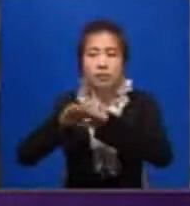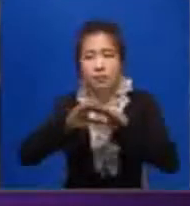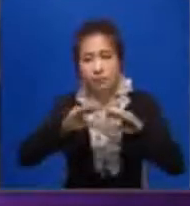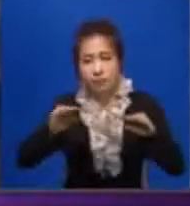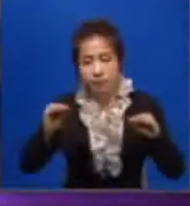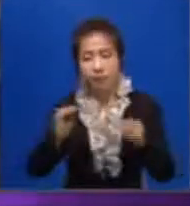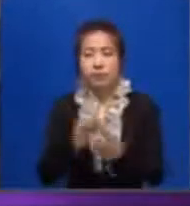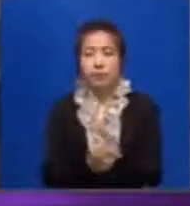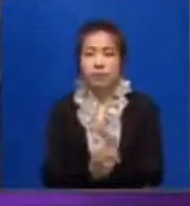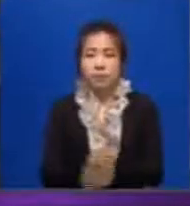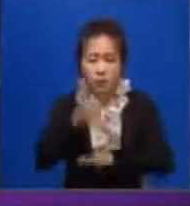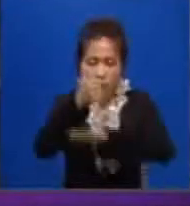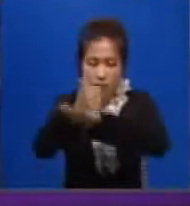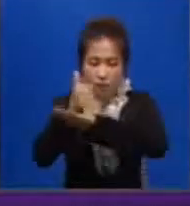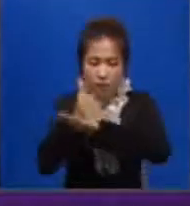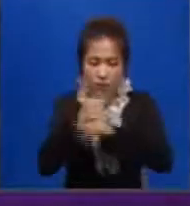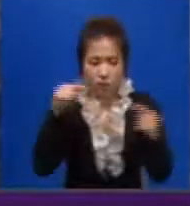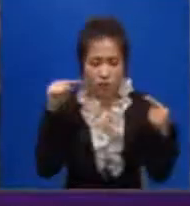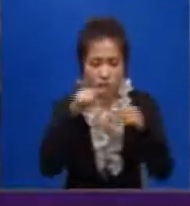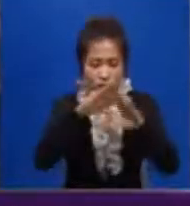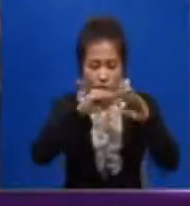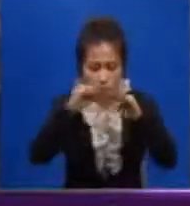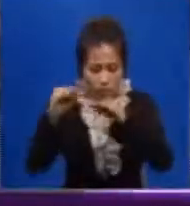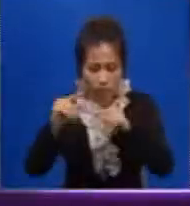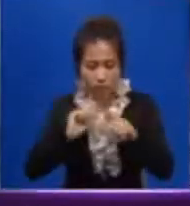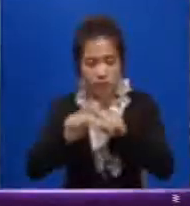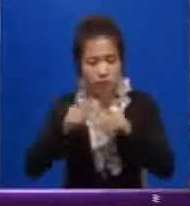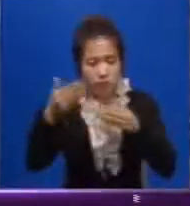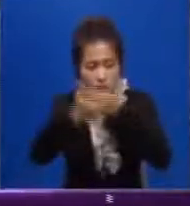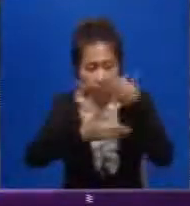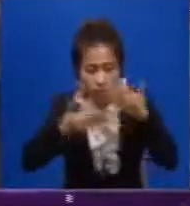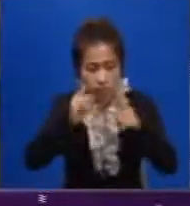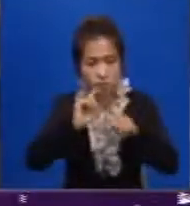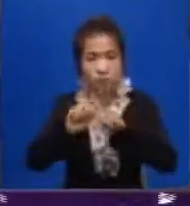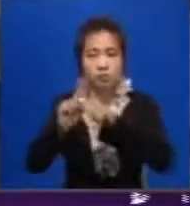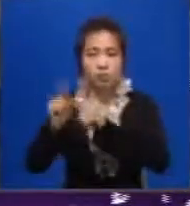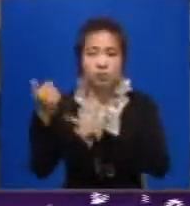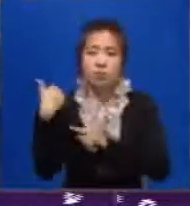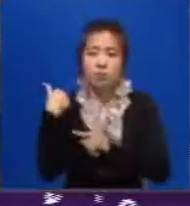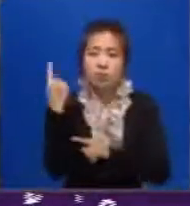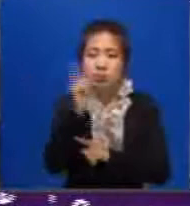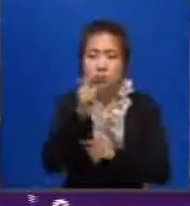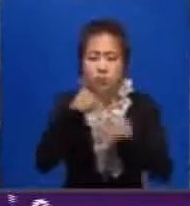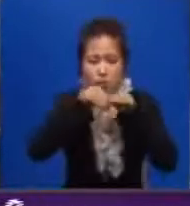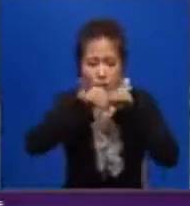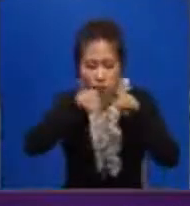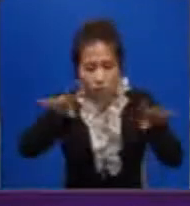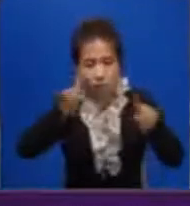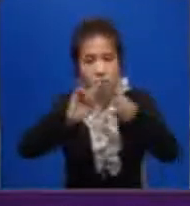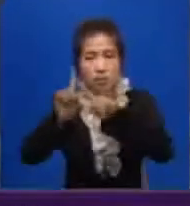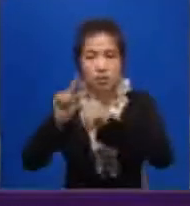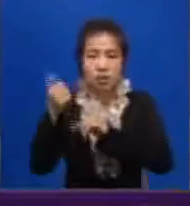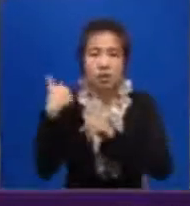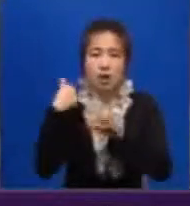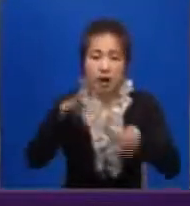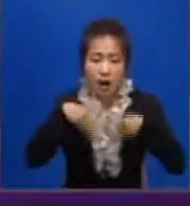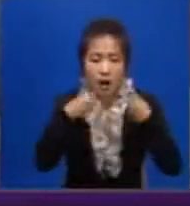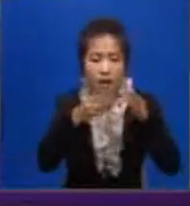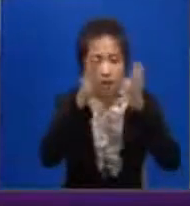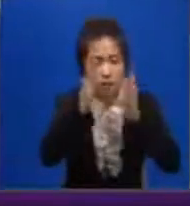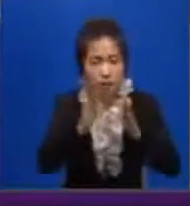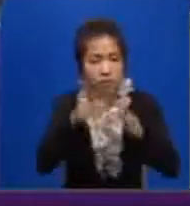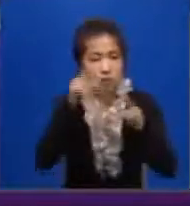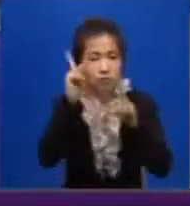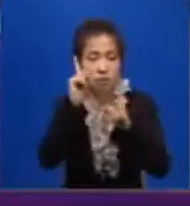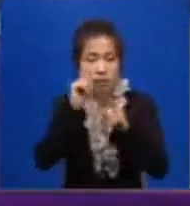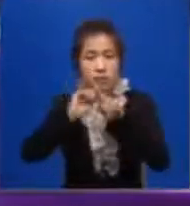พรรคที่ 4ย้ำว่าการชี้แจงในคำประกาศของคสชโดยเฉพาะการประกาศเคอร์ฟิวทั่วราชอาณาจักรเพื่อให้สื่อมวลชนในพื้นที่